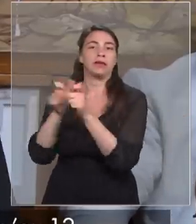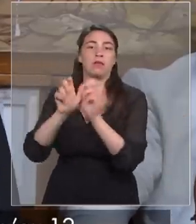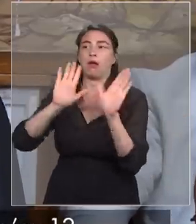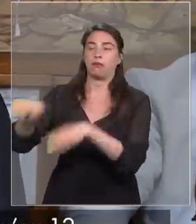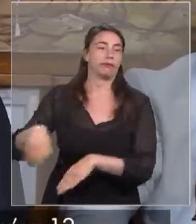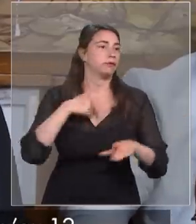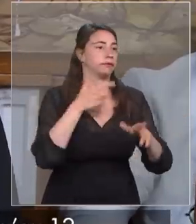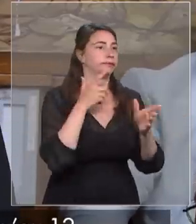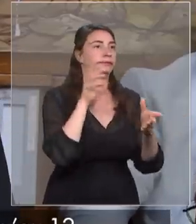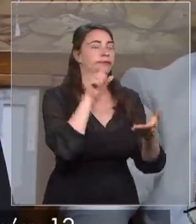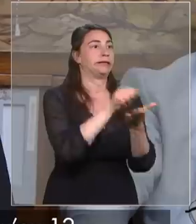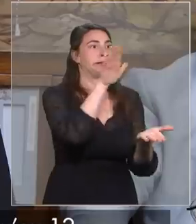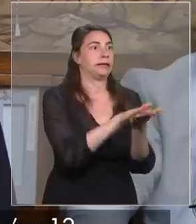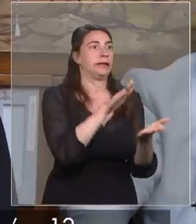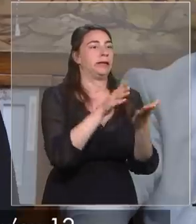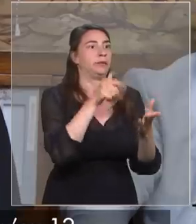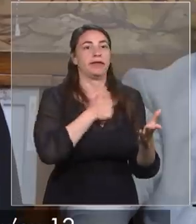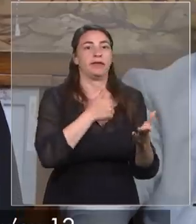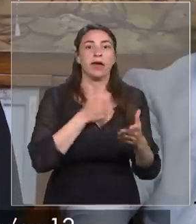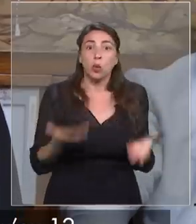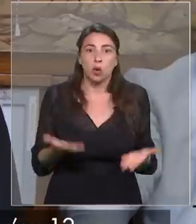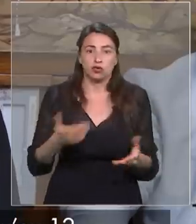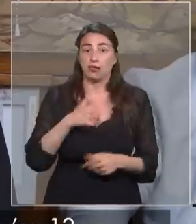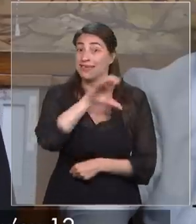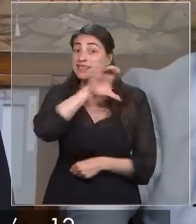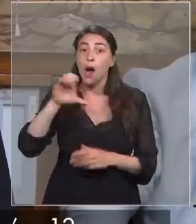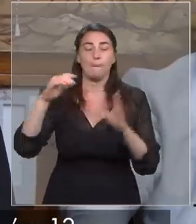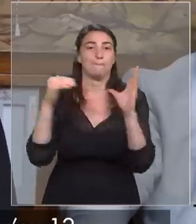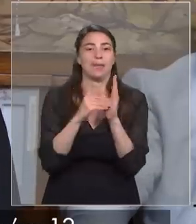douteuse. Au final, l'an dernier, plus de 100 000 jeunes sont donc restés sur le carreau à